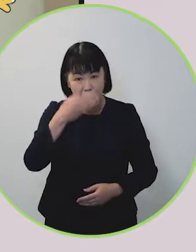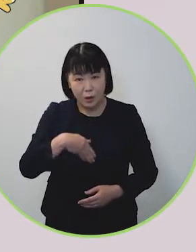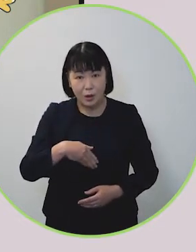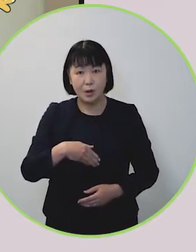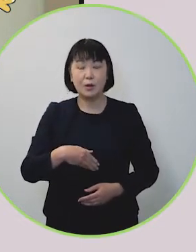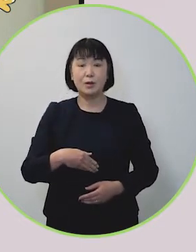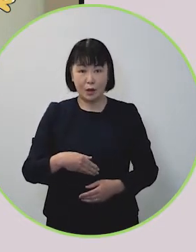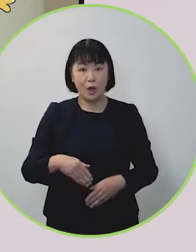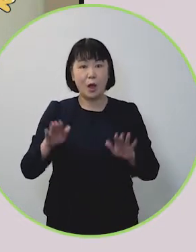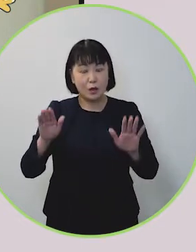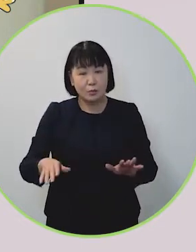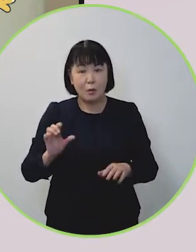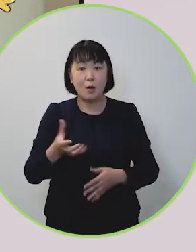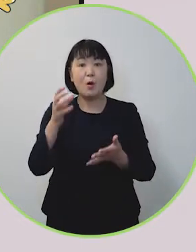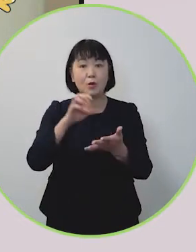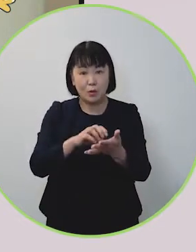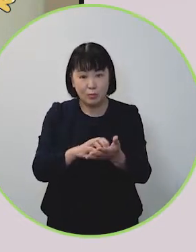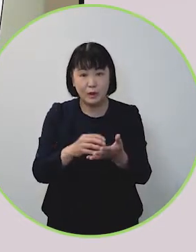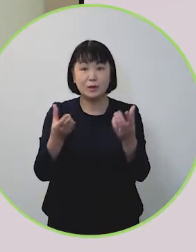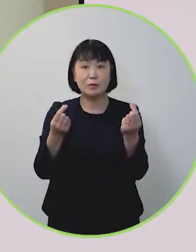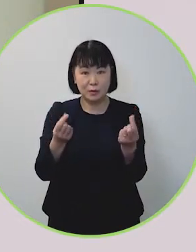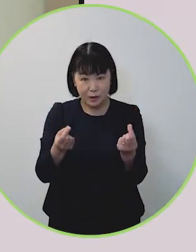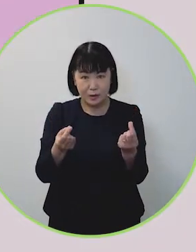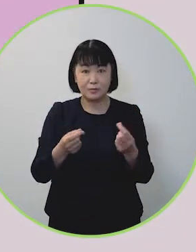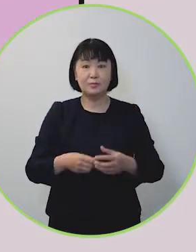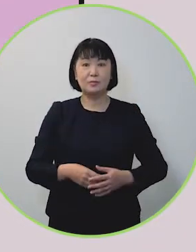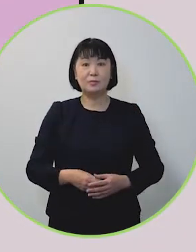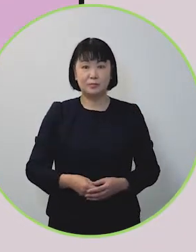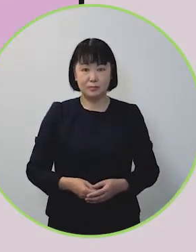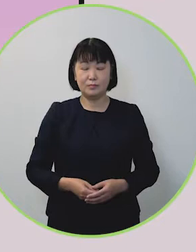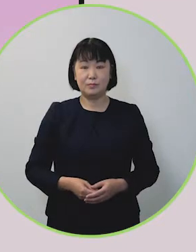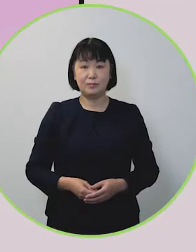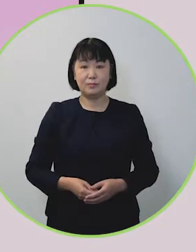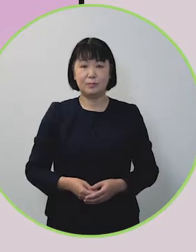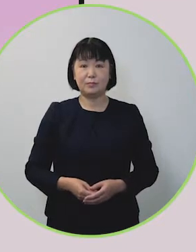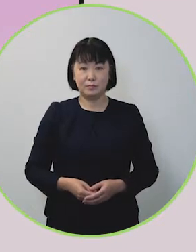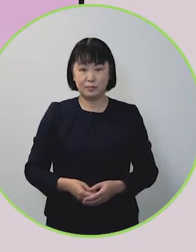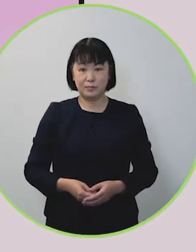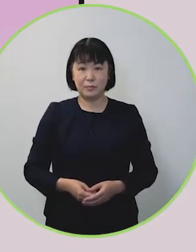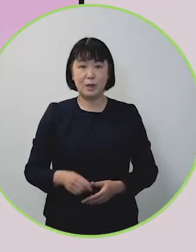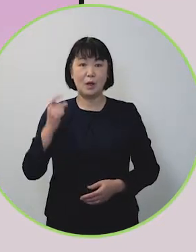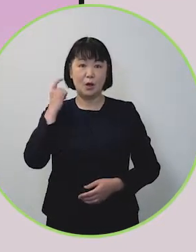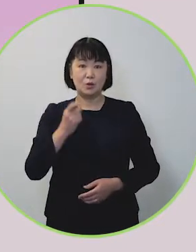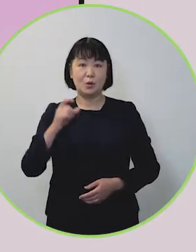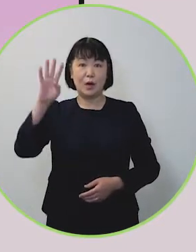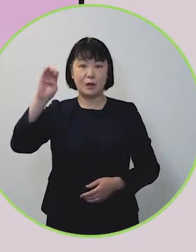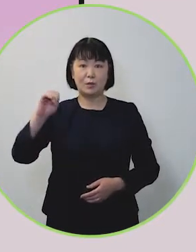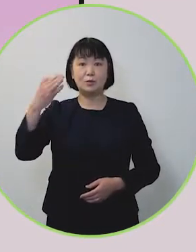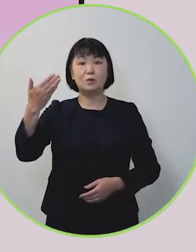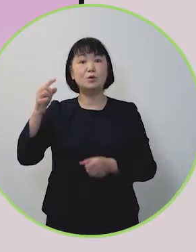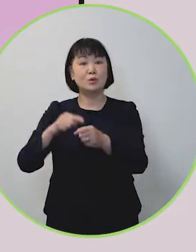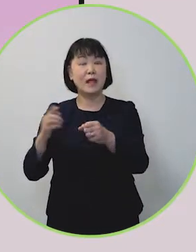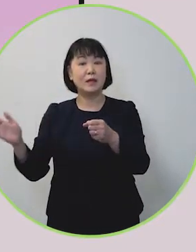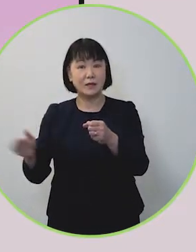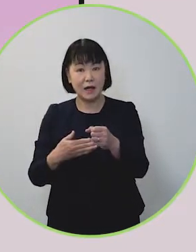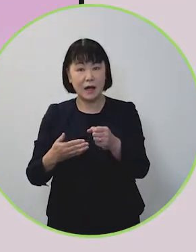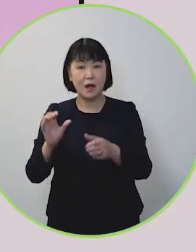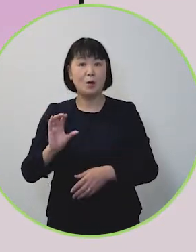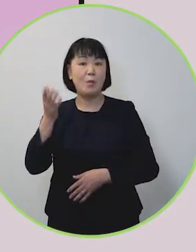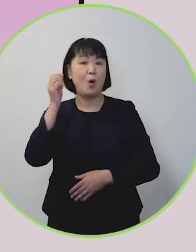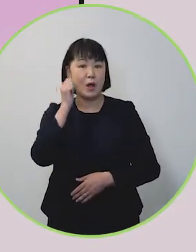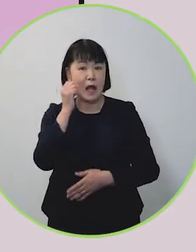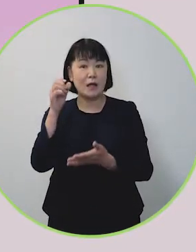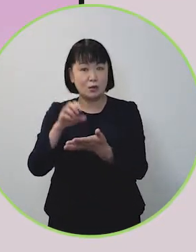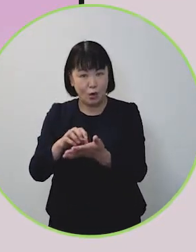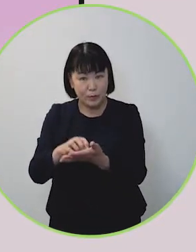の今は可燃ごみいたよねーまず昭和49年から不燃ゴミとし